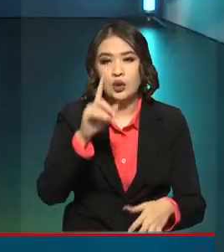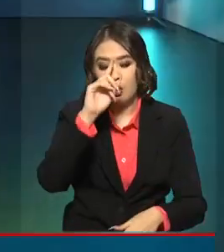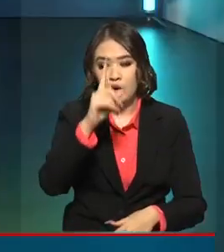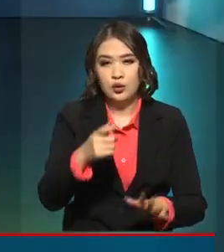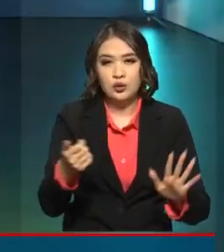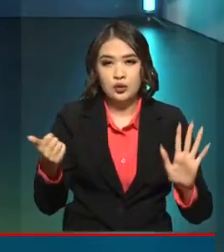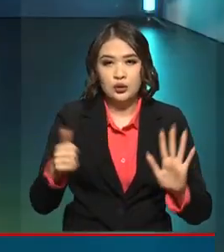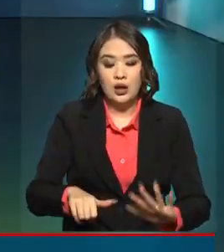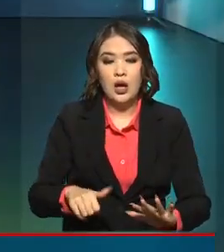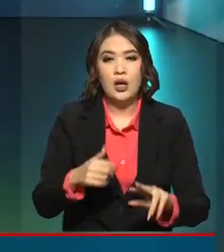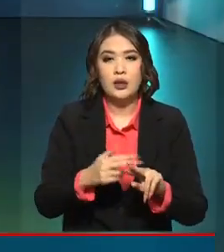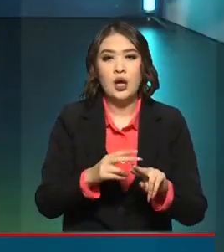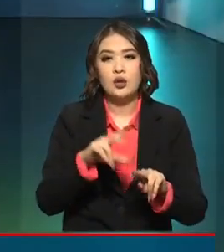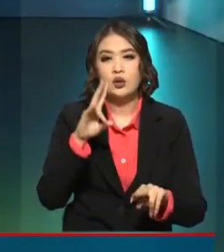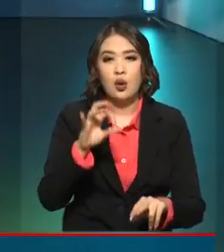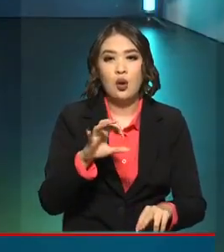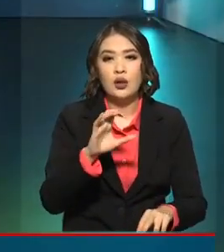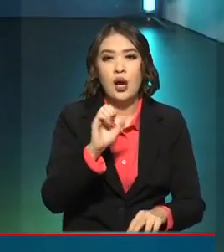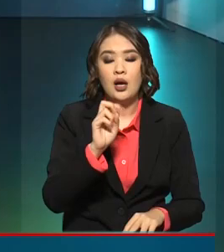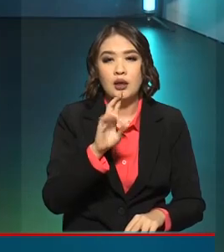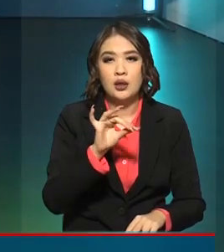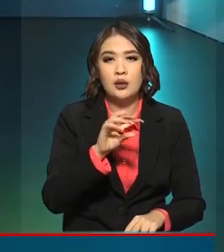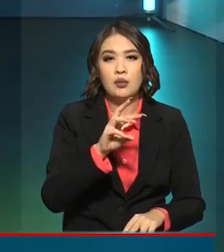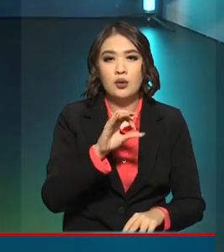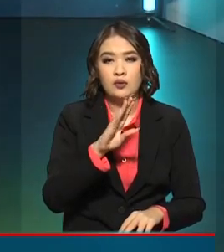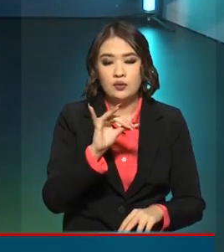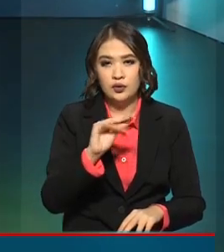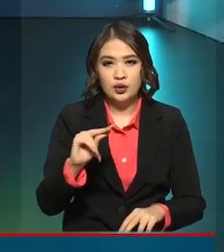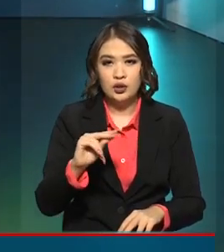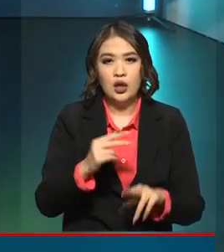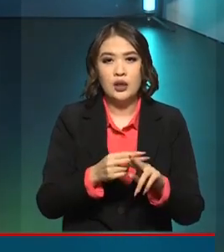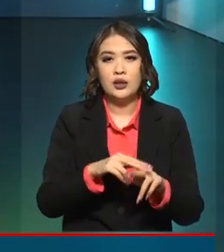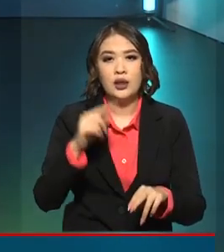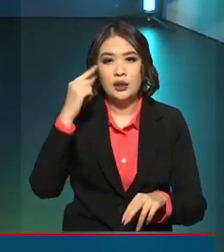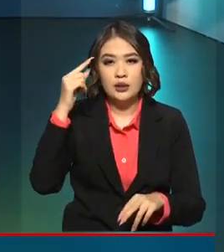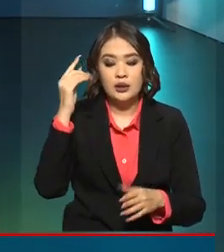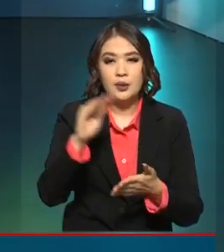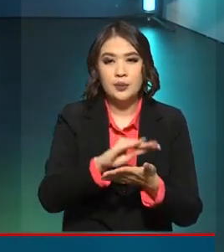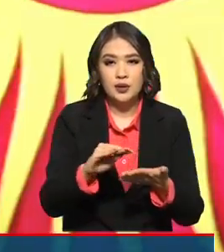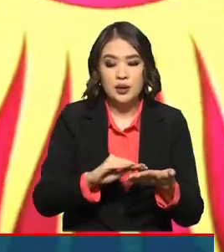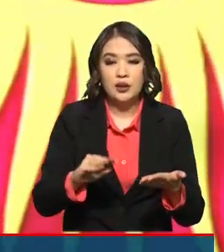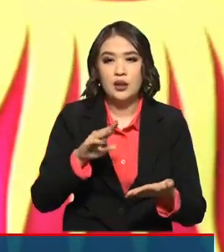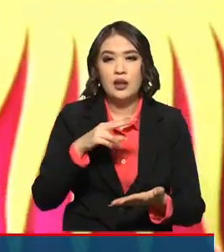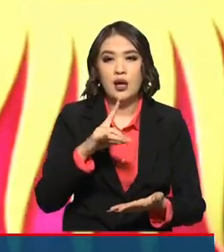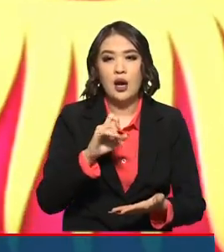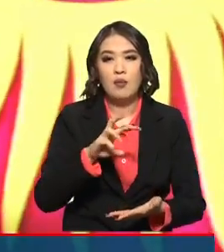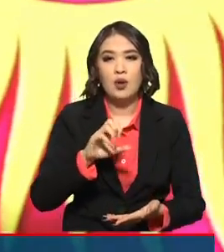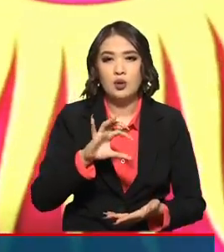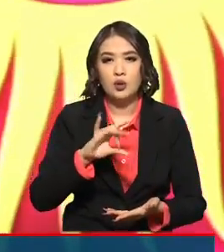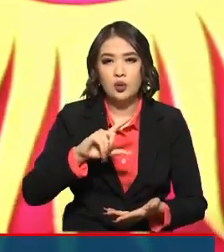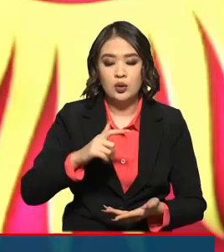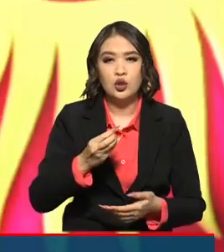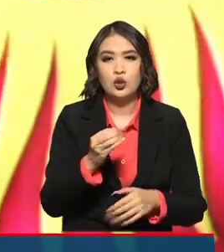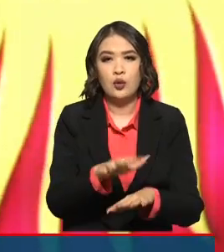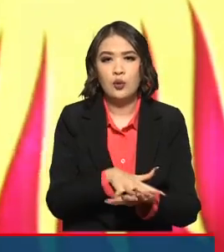последние полтора года. Но Султан Акимович Раев, конечно же, известный кыргызский писатель, драматург, и вы долгое время являлись